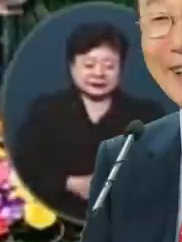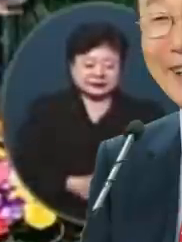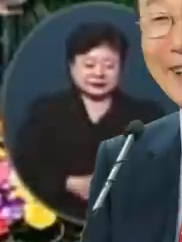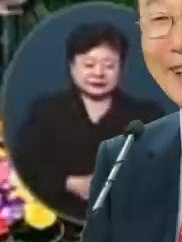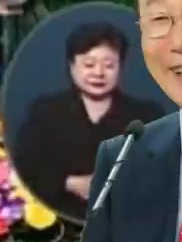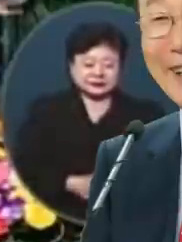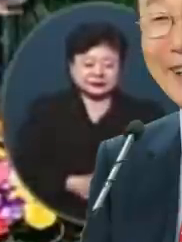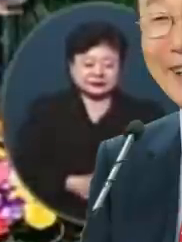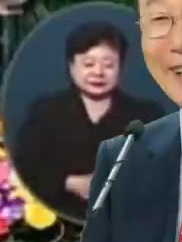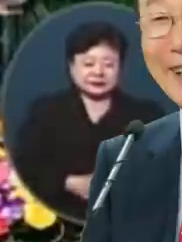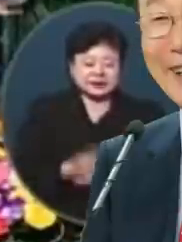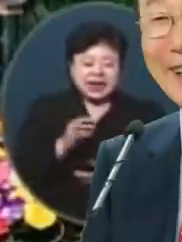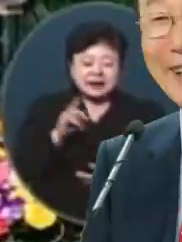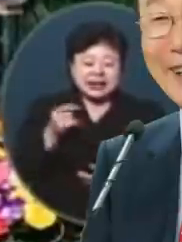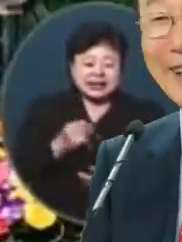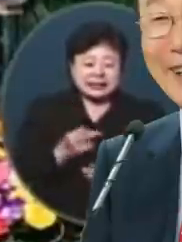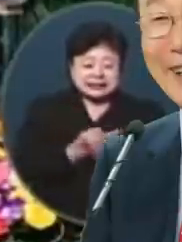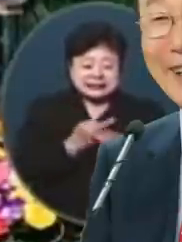갈멜산으로